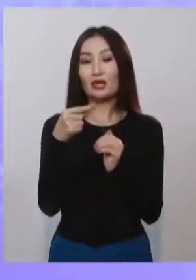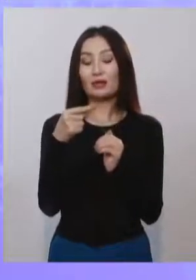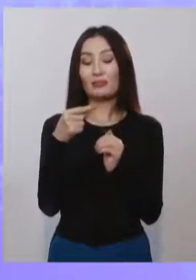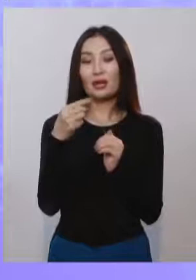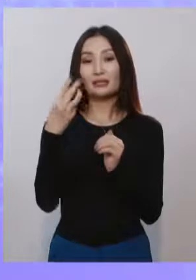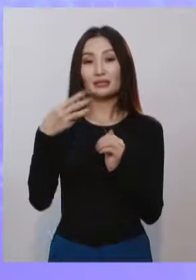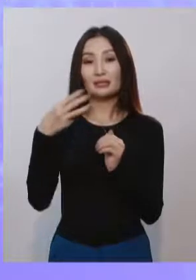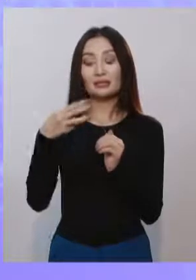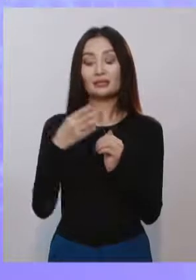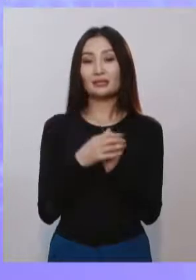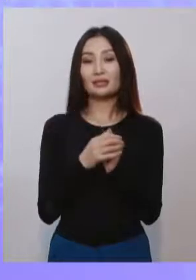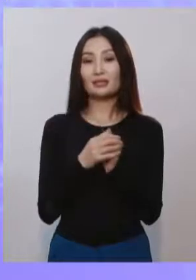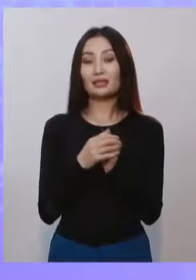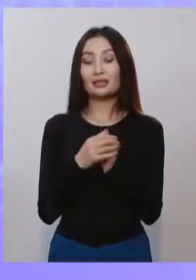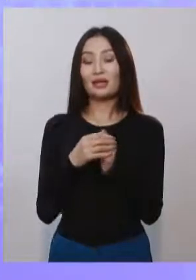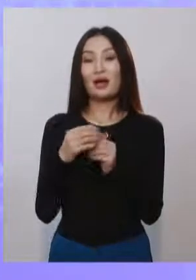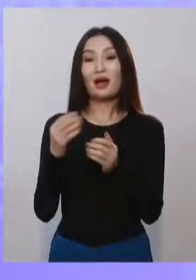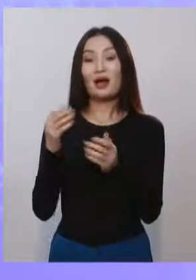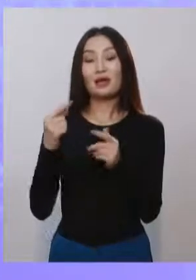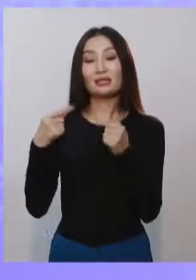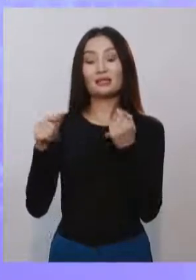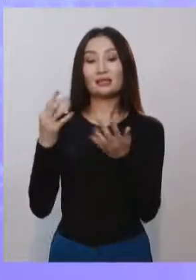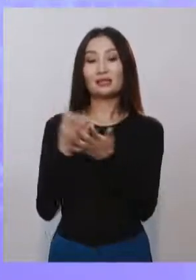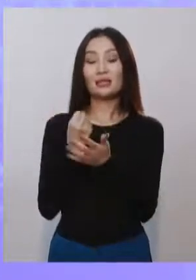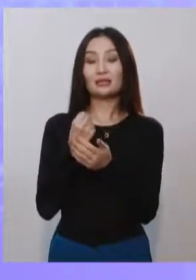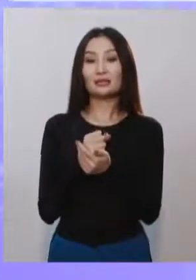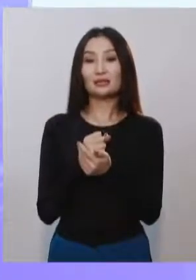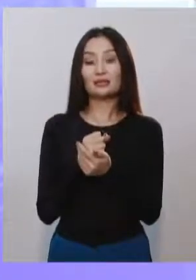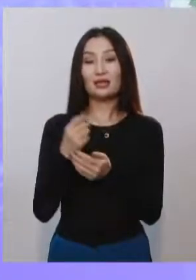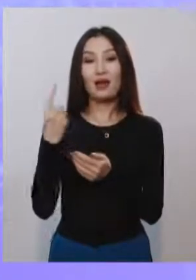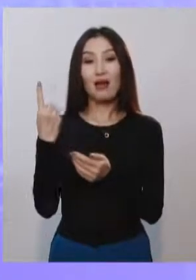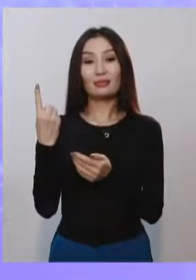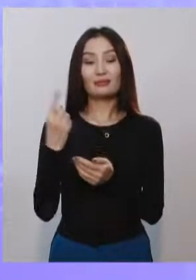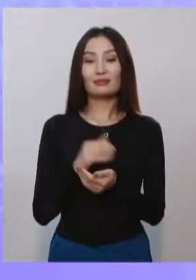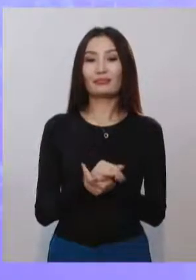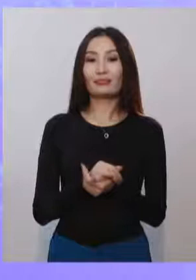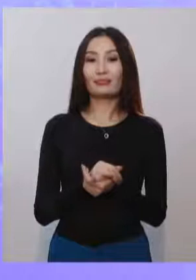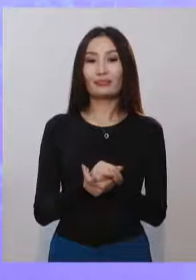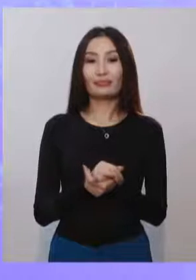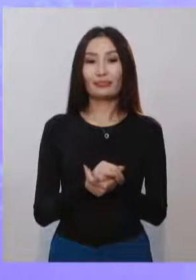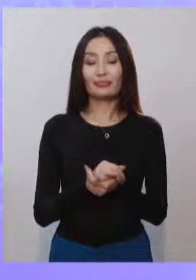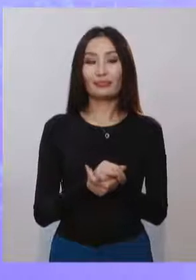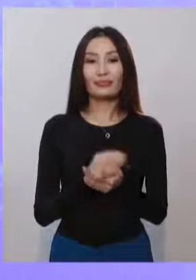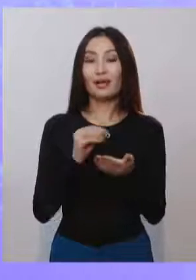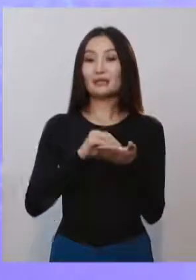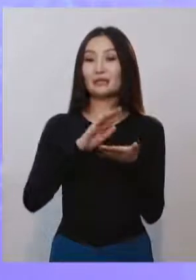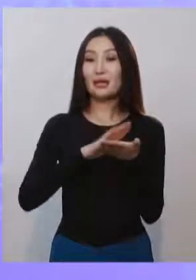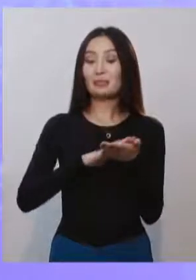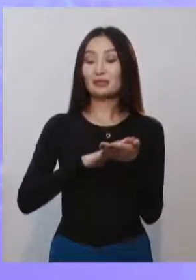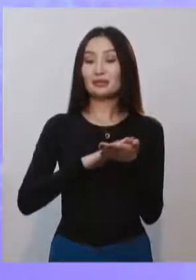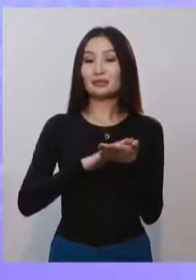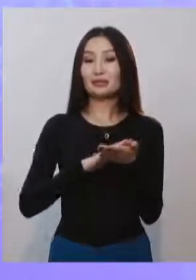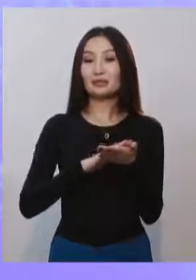30 найти разность 1 запишите